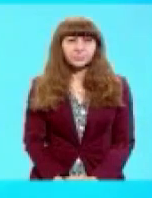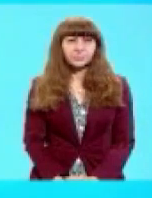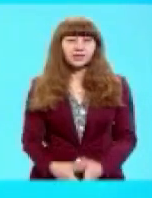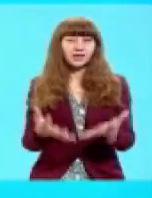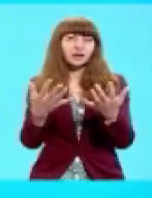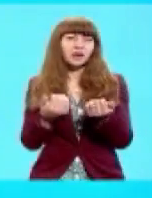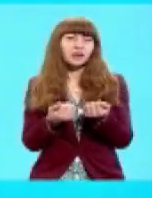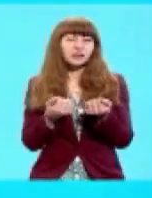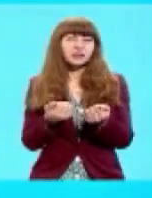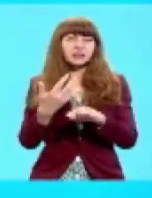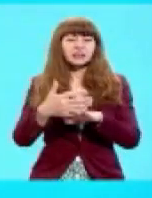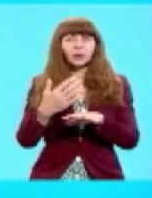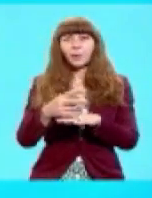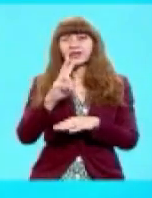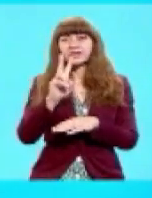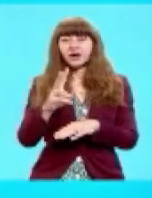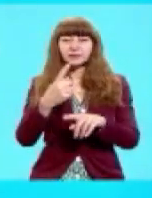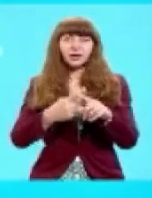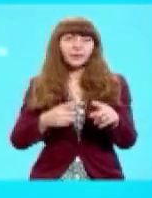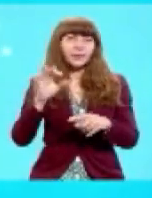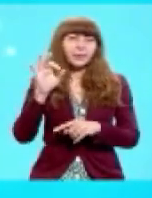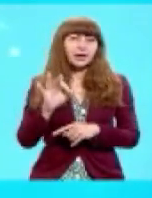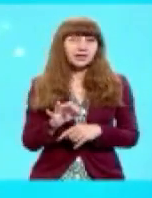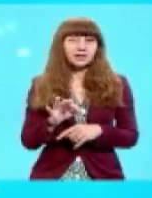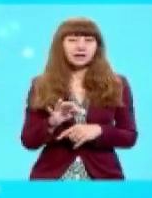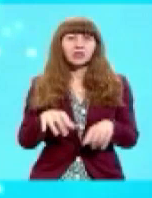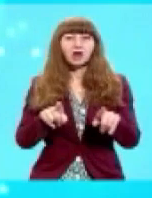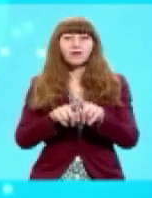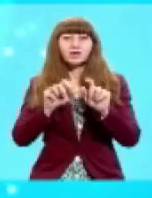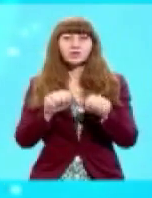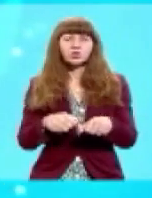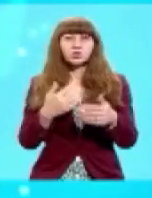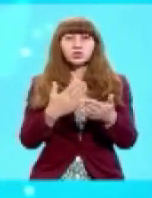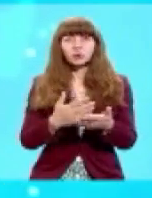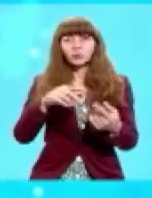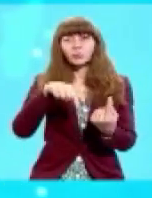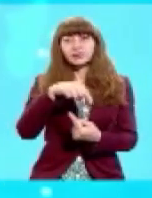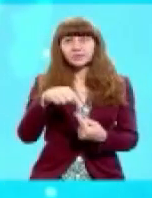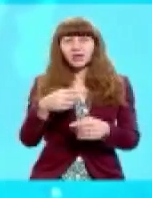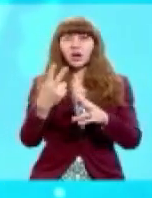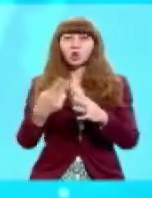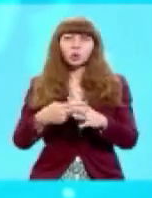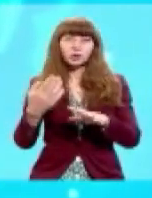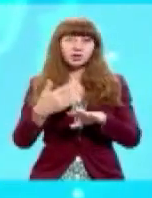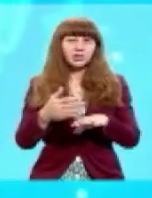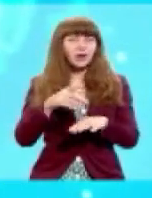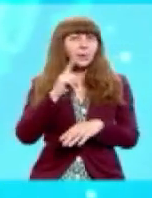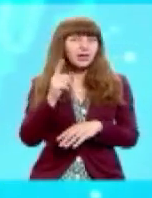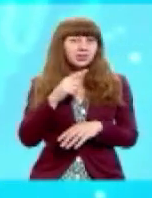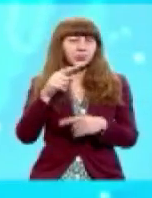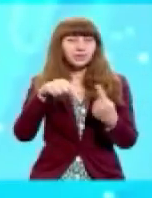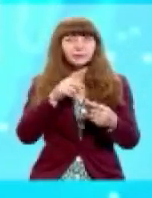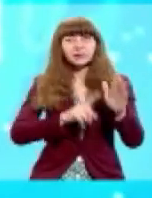Взять кредит всего под 2,5% – такая возможность есть у предпринимателей региона. Льготное кредитование для молодых